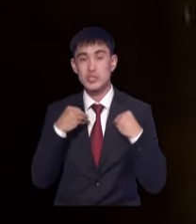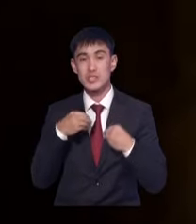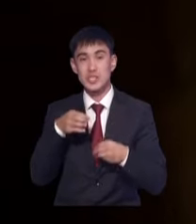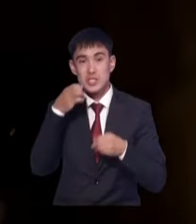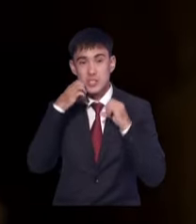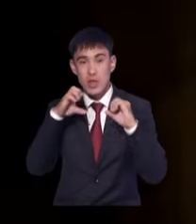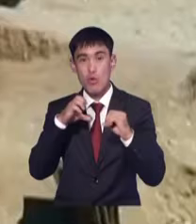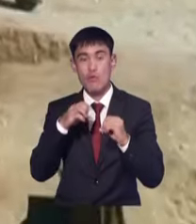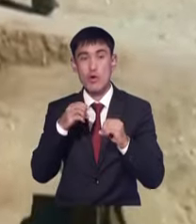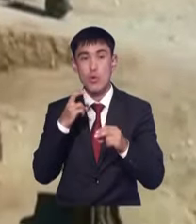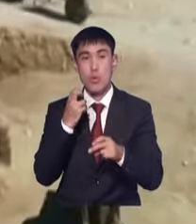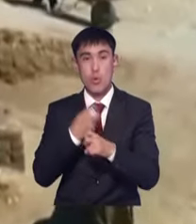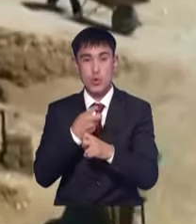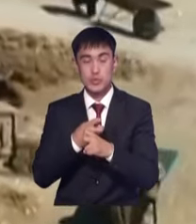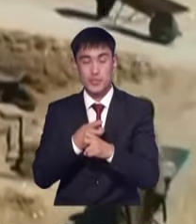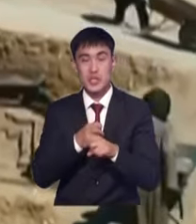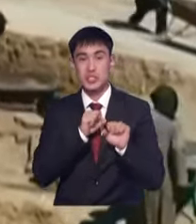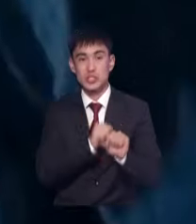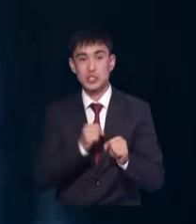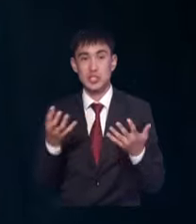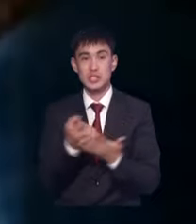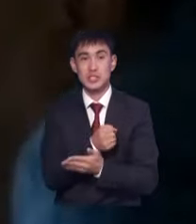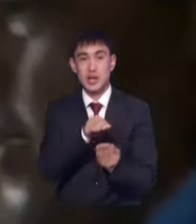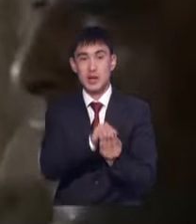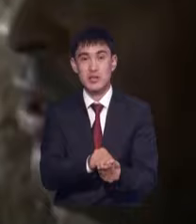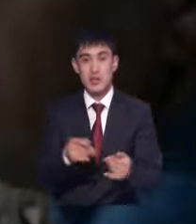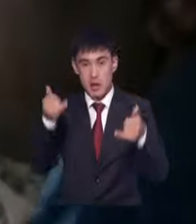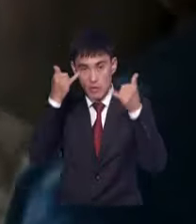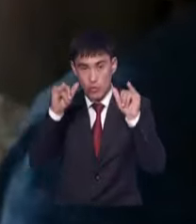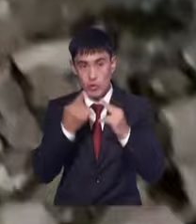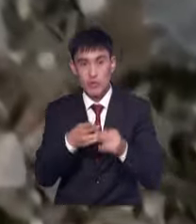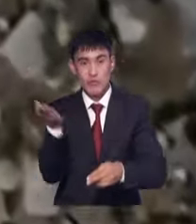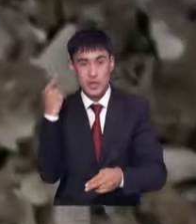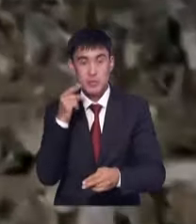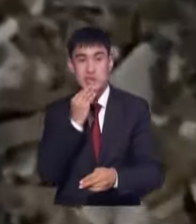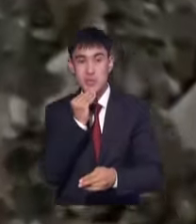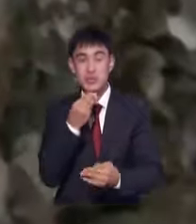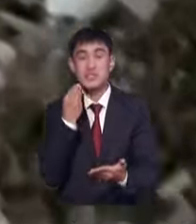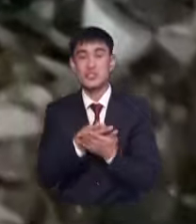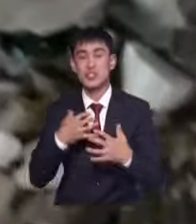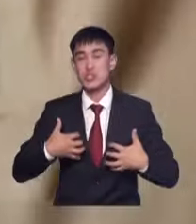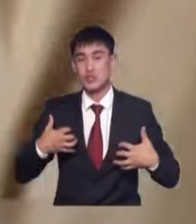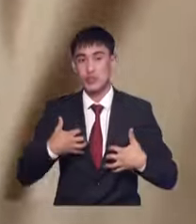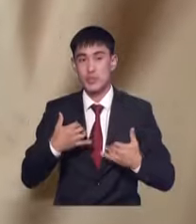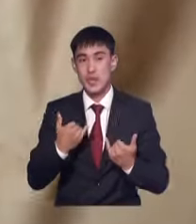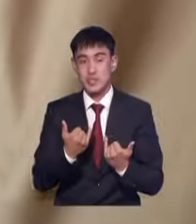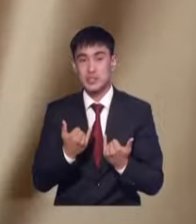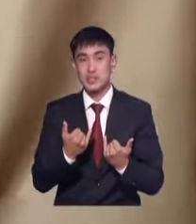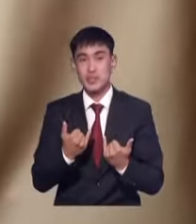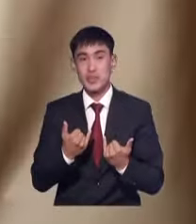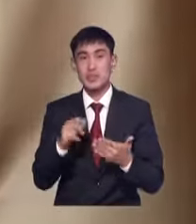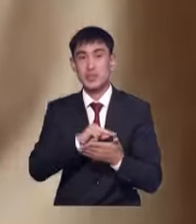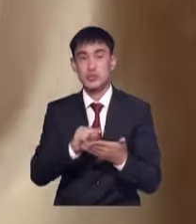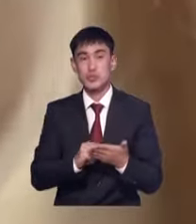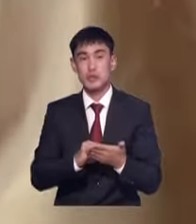и защитные амулеты. Кроме того, среди значительных находок – захоронение коровы, которая в Древнем Египте считалась священным животным, и известняковый блок с